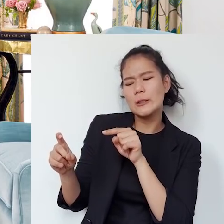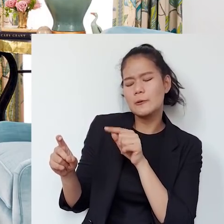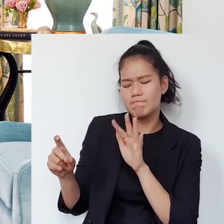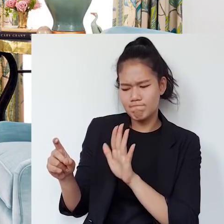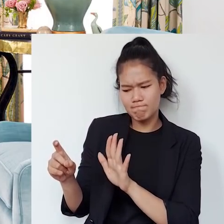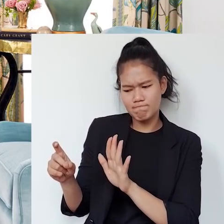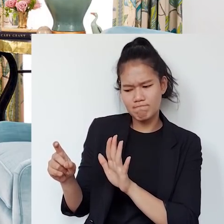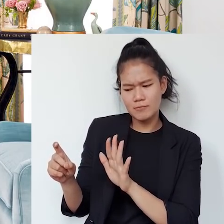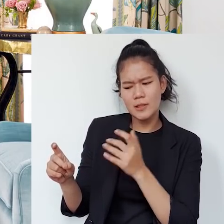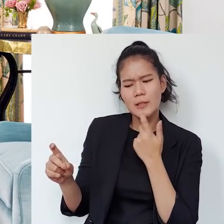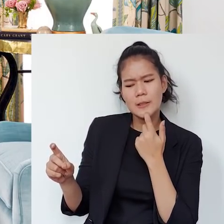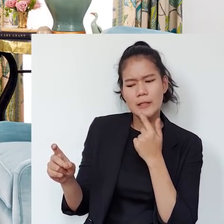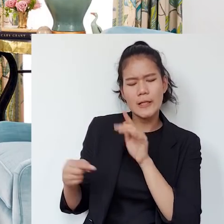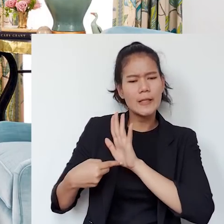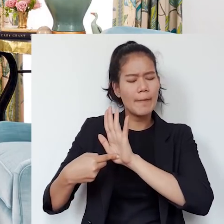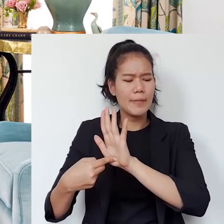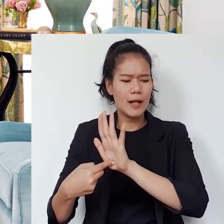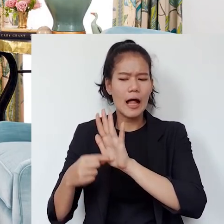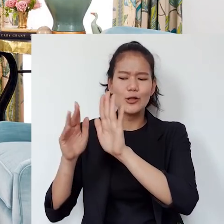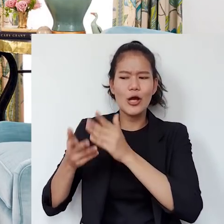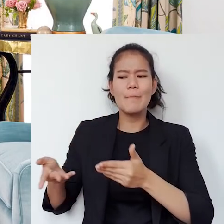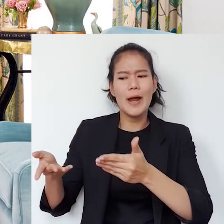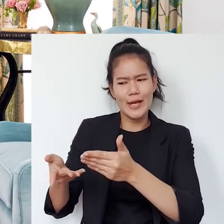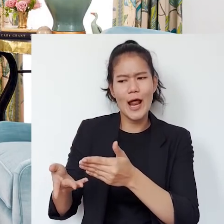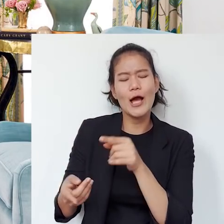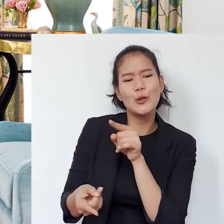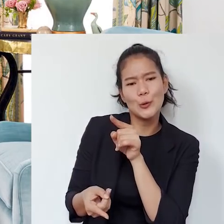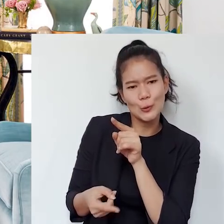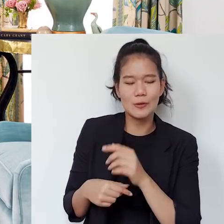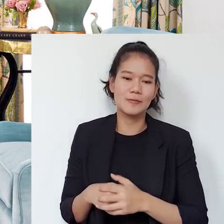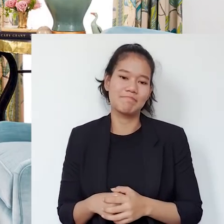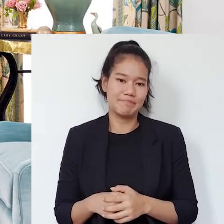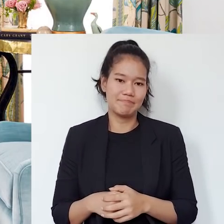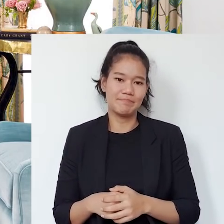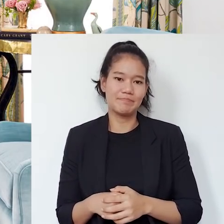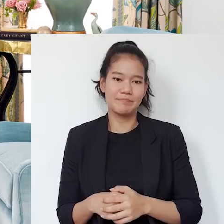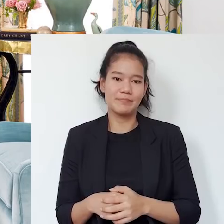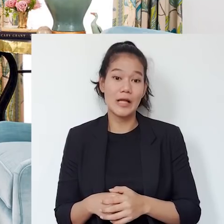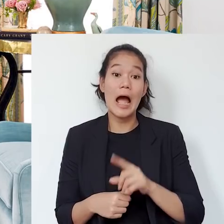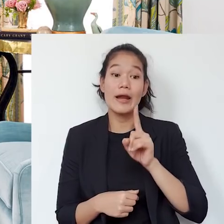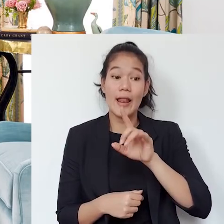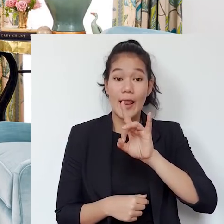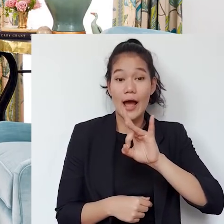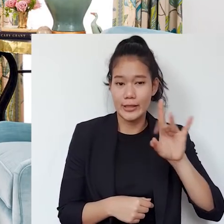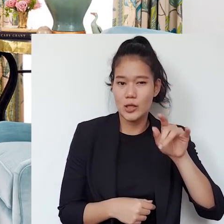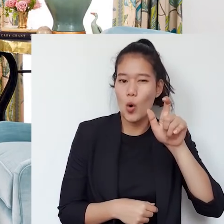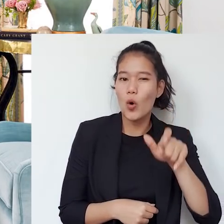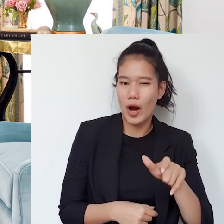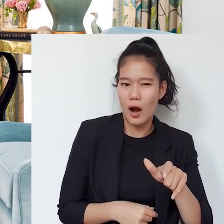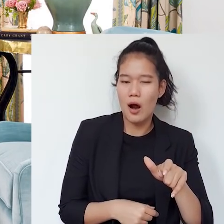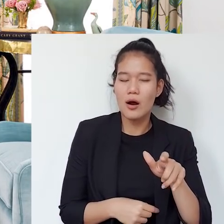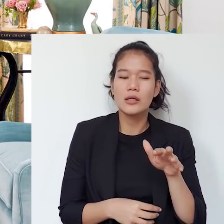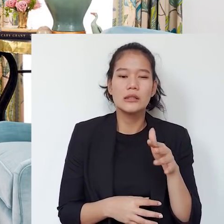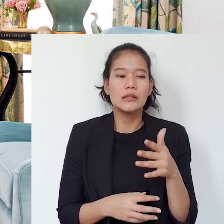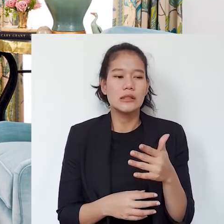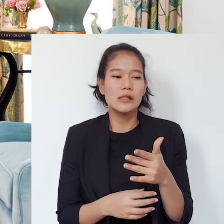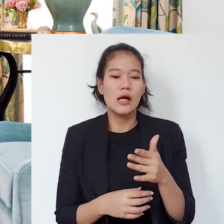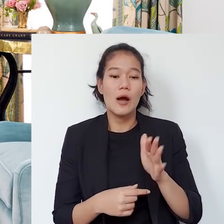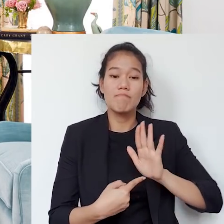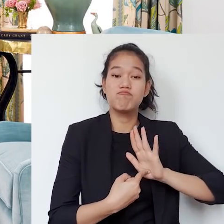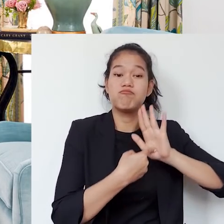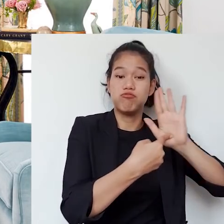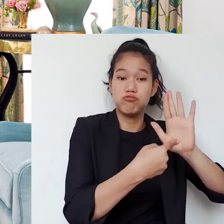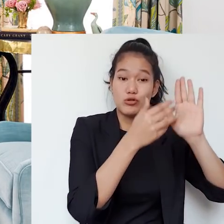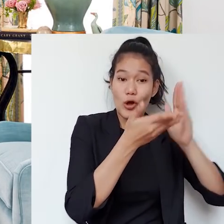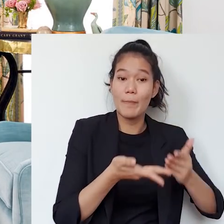ini sebentar saya akan tampilkan di akun medsos yang ini. Ada juga tipe orang yang posting di satu